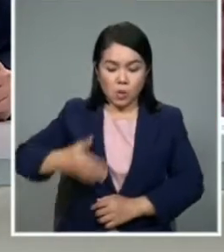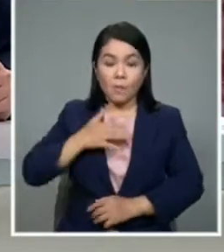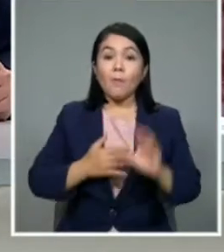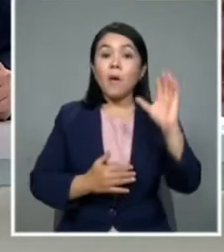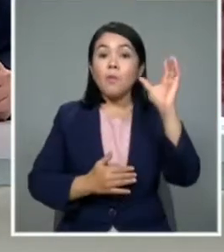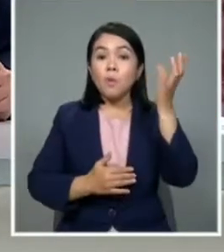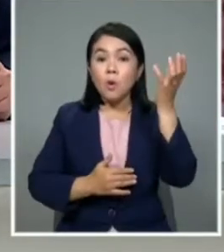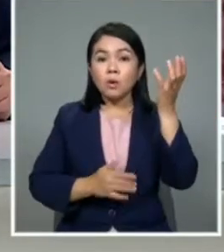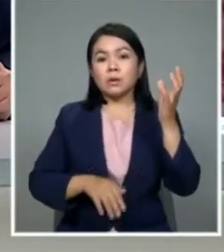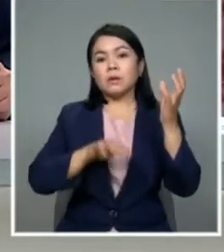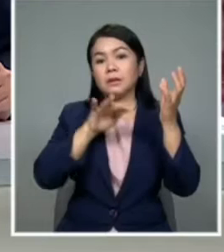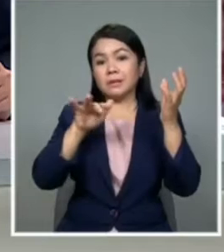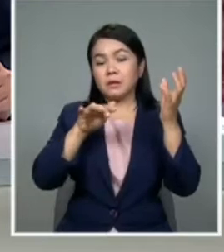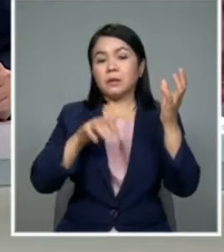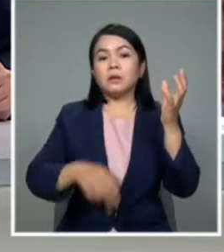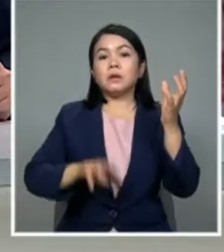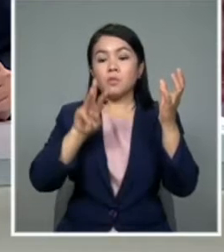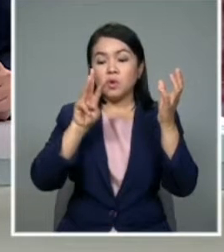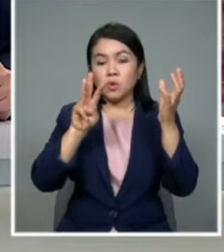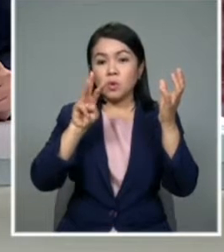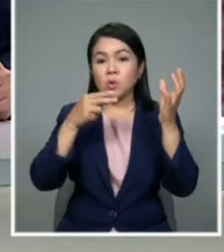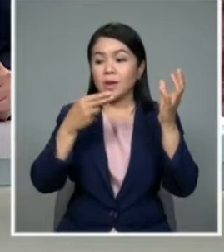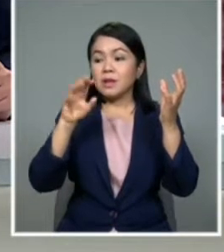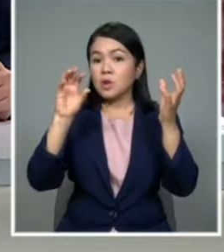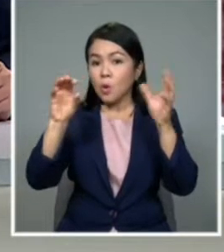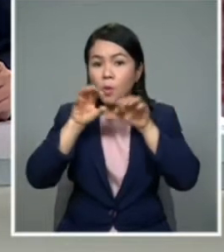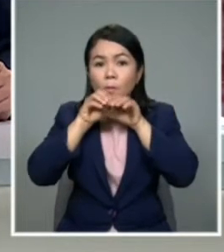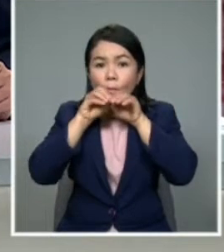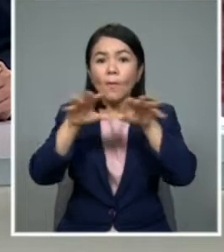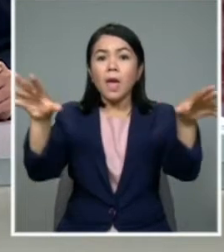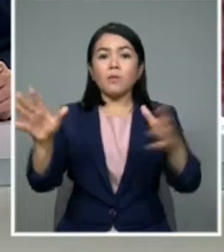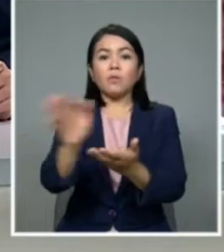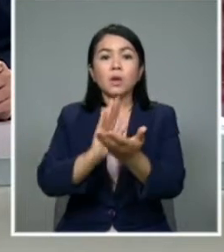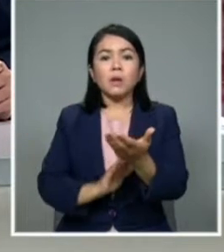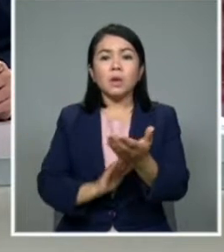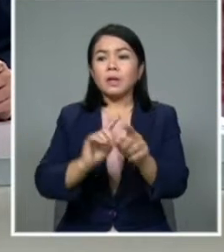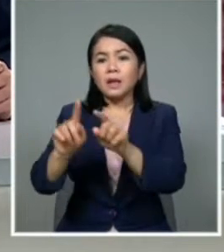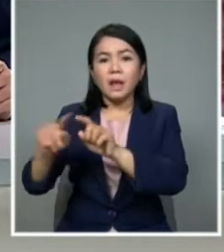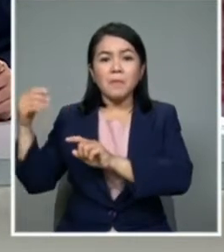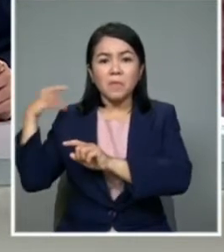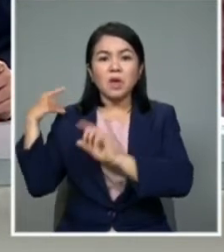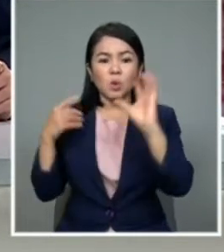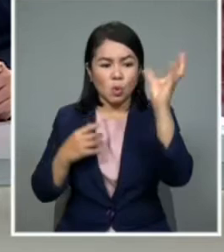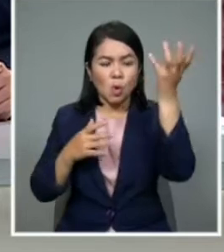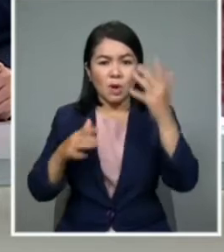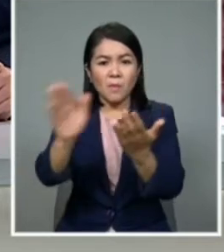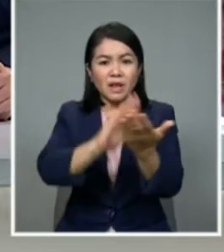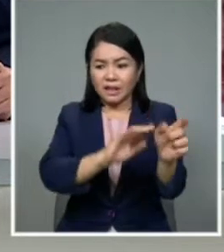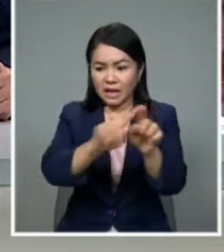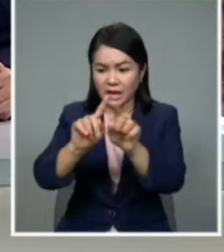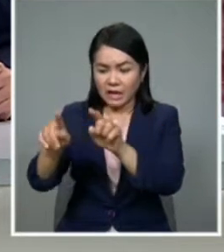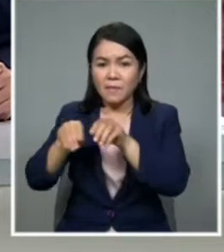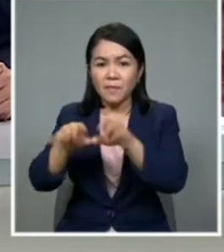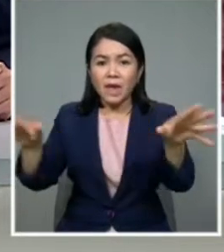ให้โควิด-19 เป็นแพนเดมิกนะครับหรือว่าโรคระบาด ที่ระบาดไปทั่วโลกนั่นเองก่อนหน้านี้เนี่ยใช้คำว่าเอพิเดมิกคือมีการระบาดในพื้น